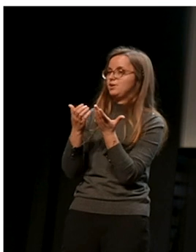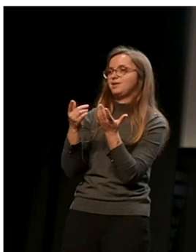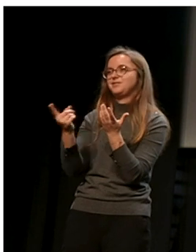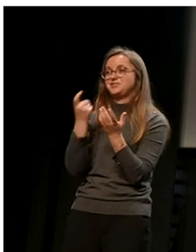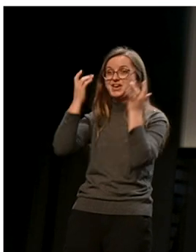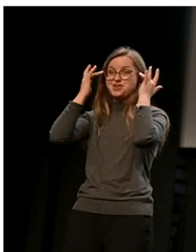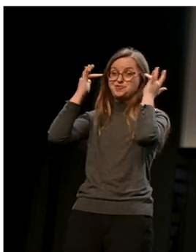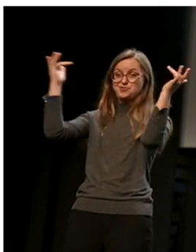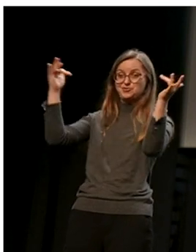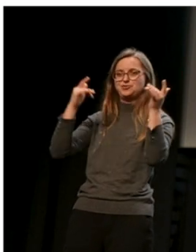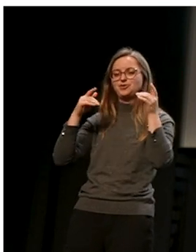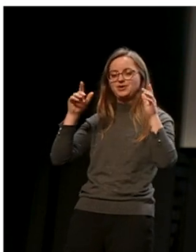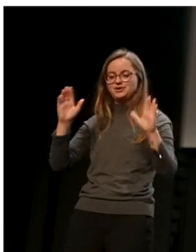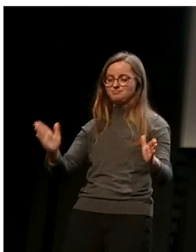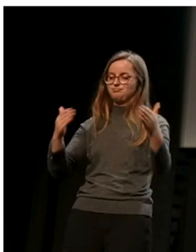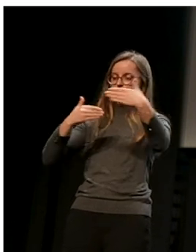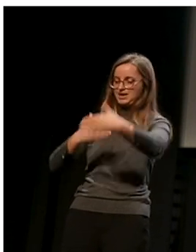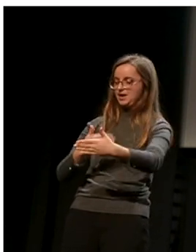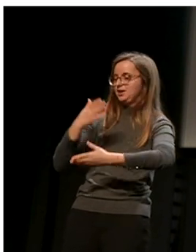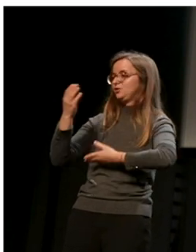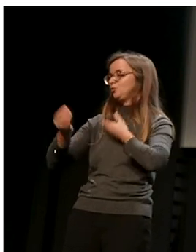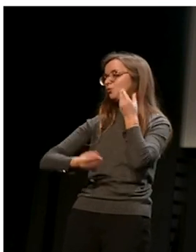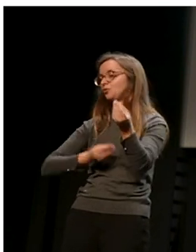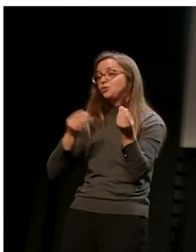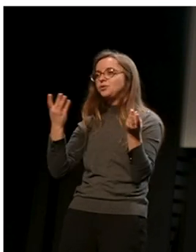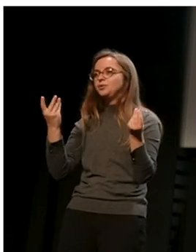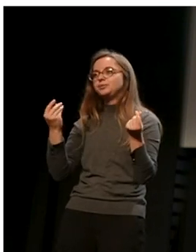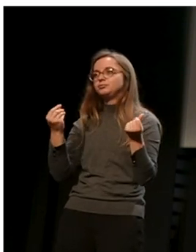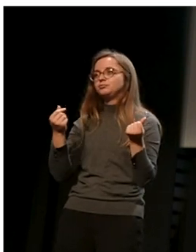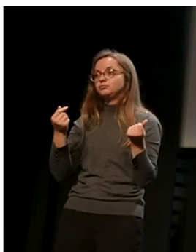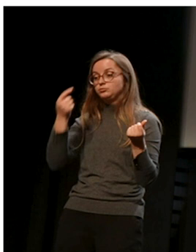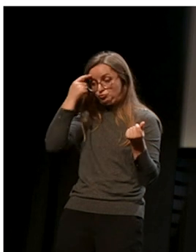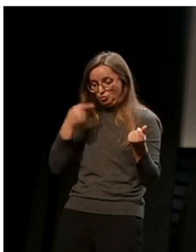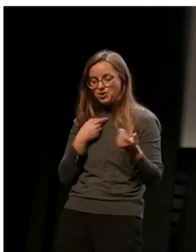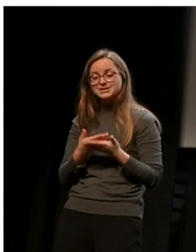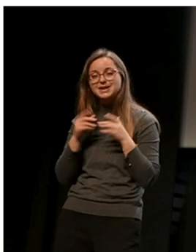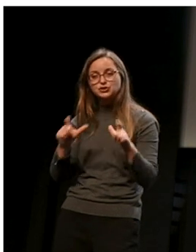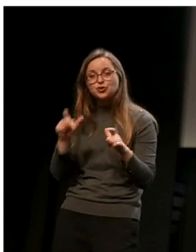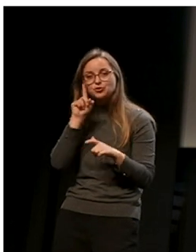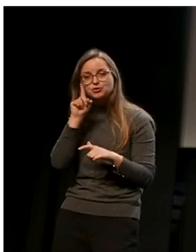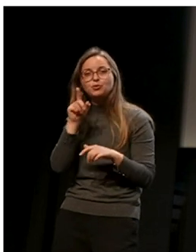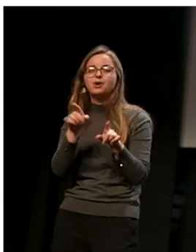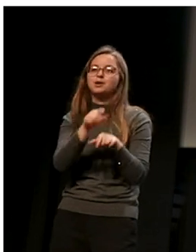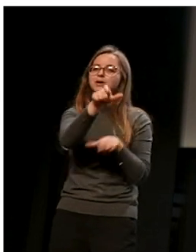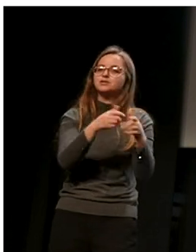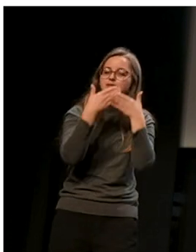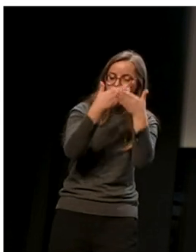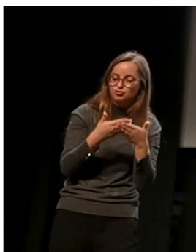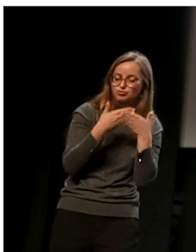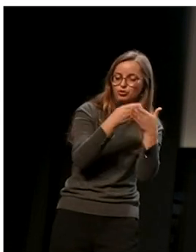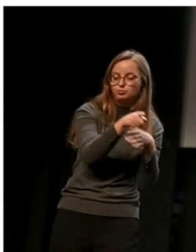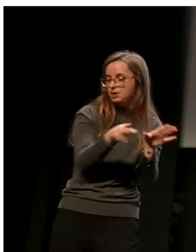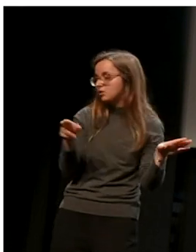cadrage. Pour moi, aujourd'hui, et c'est la chance aussi, c'est qu'un étudiant en histoire de l'art qui va se servir de